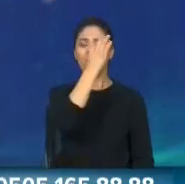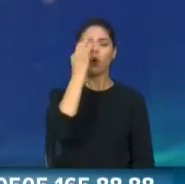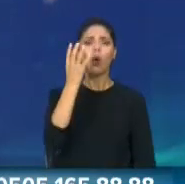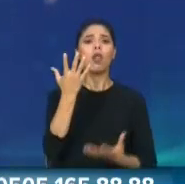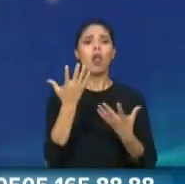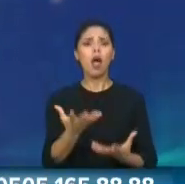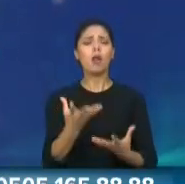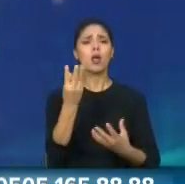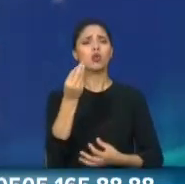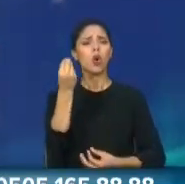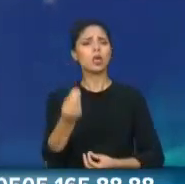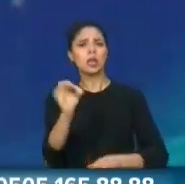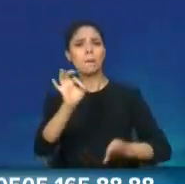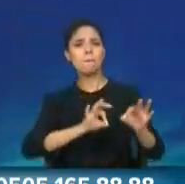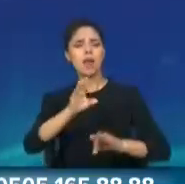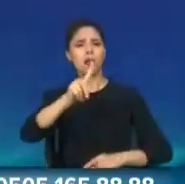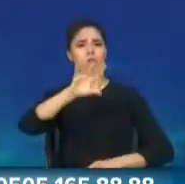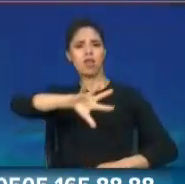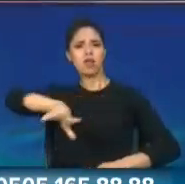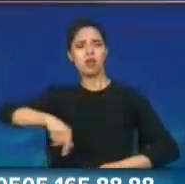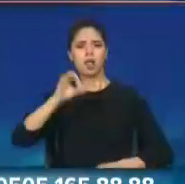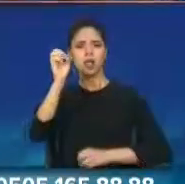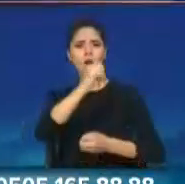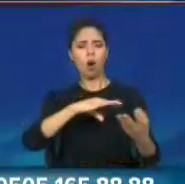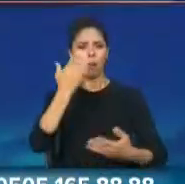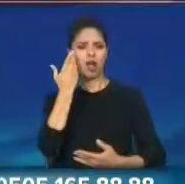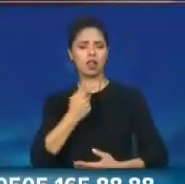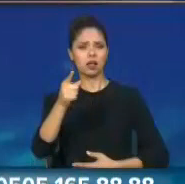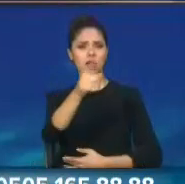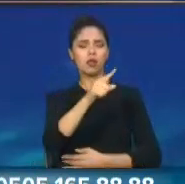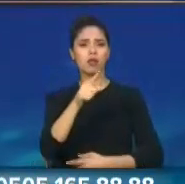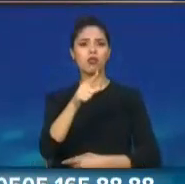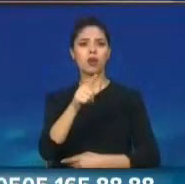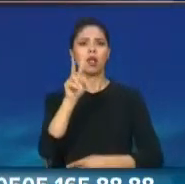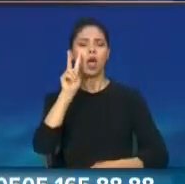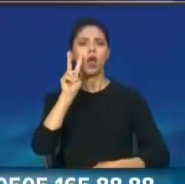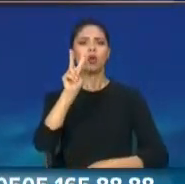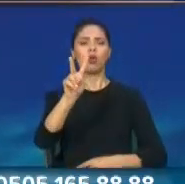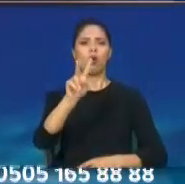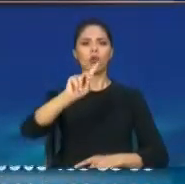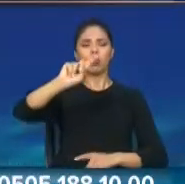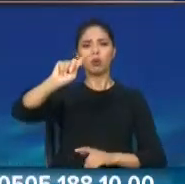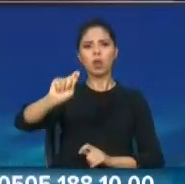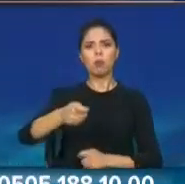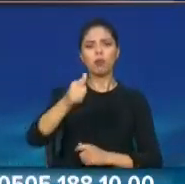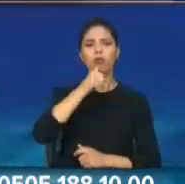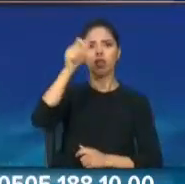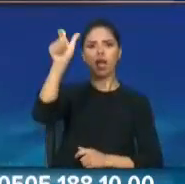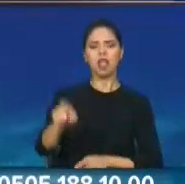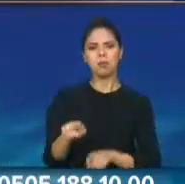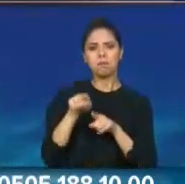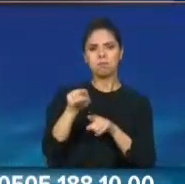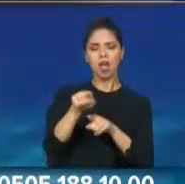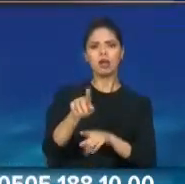Basit ama çok iyi planlanmış bir yan kesicilik operasyonu getireceğiz şimdi ekranlarınıza. Gözlerine kestirdikleri adımı adım adım